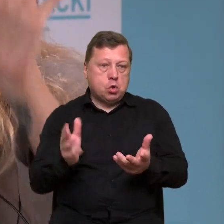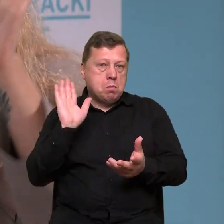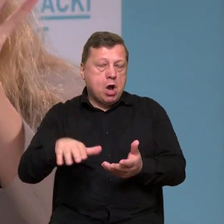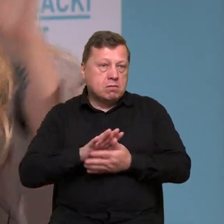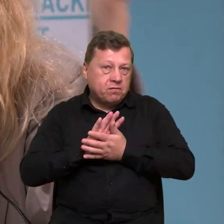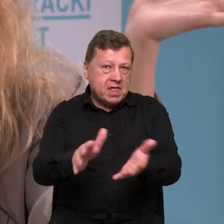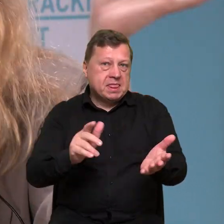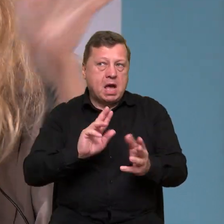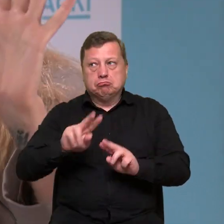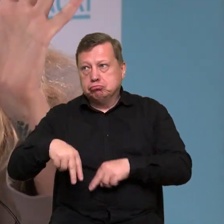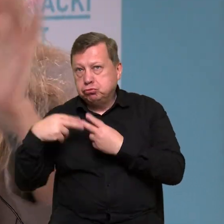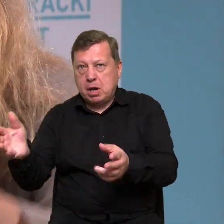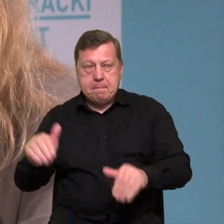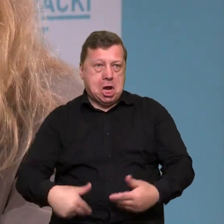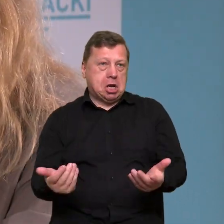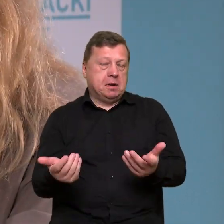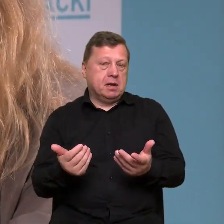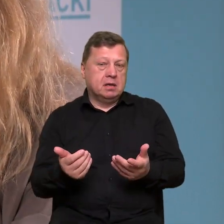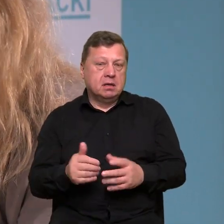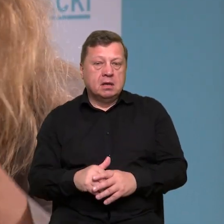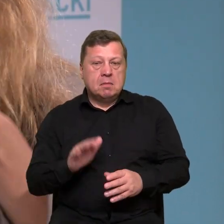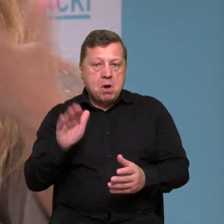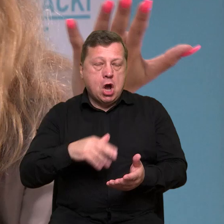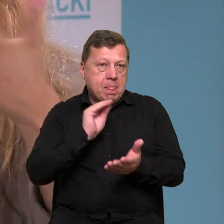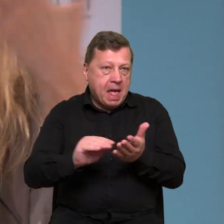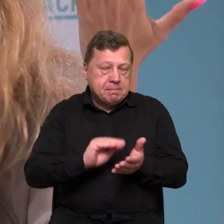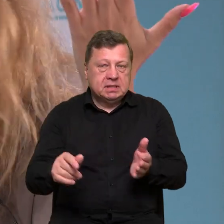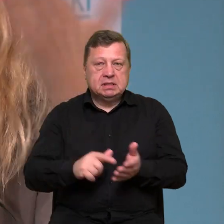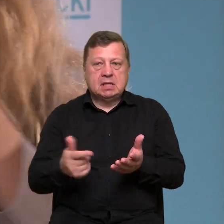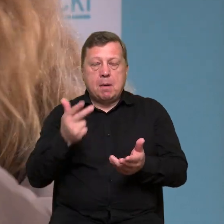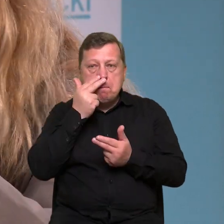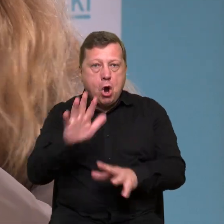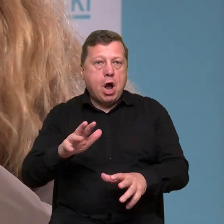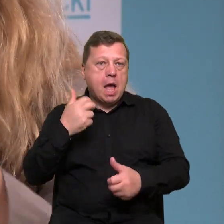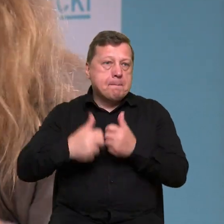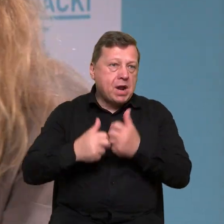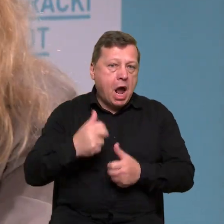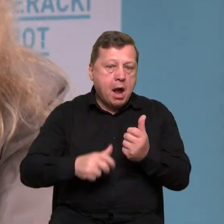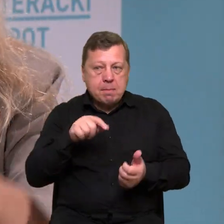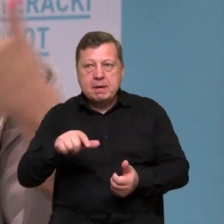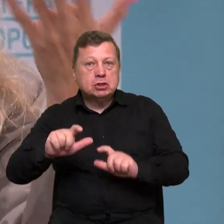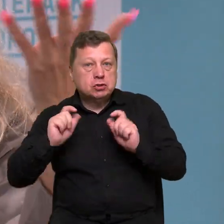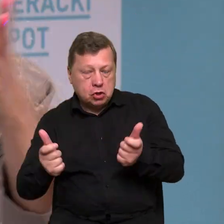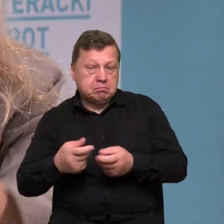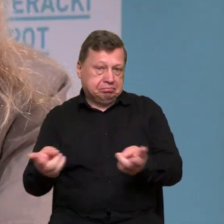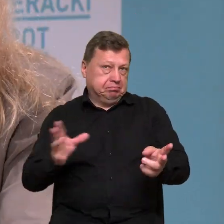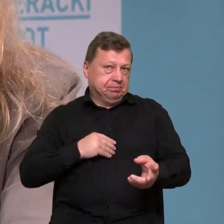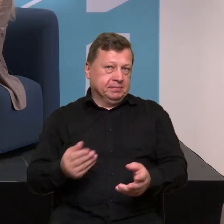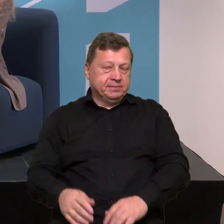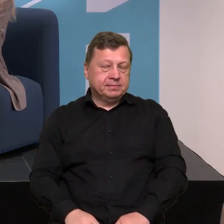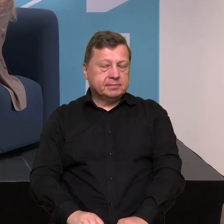wydać, przekazać, mogę napisać, pokazać, co jest problematyczne. To samo